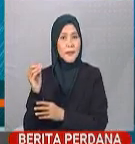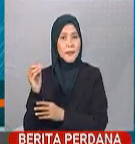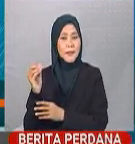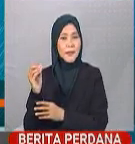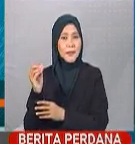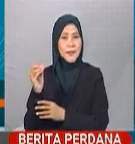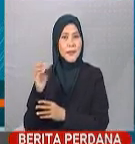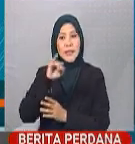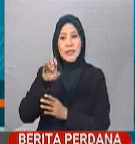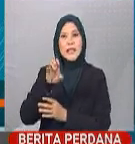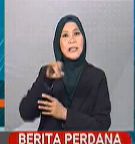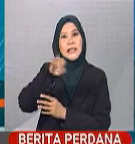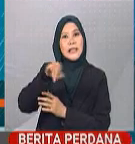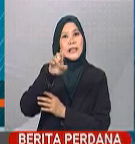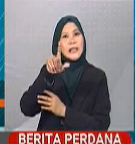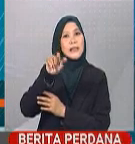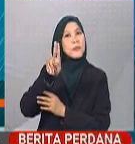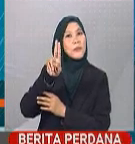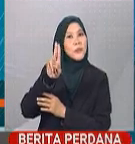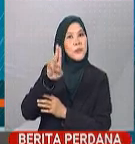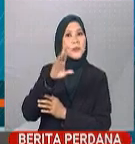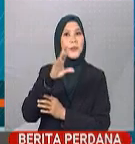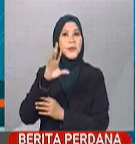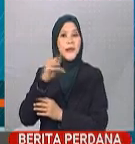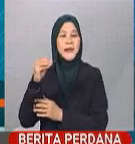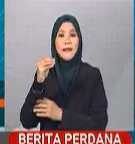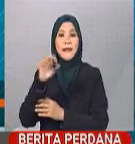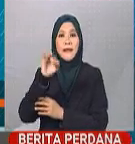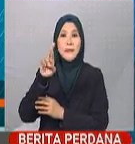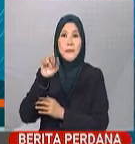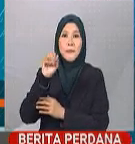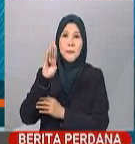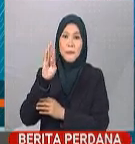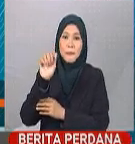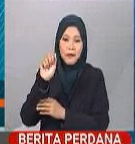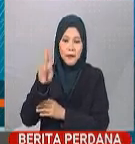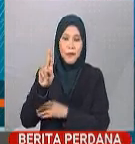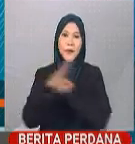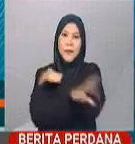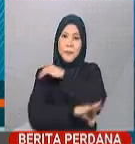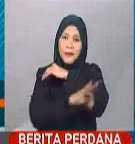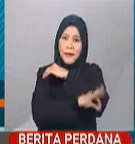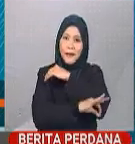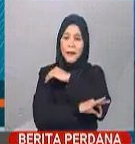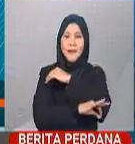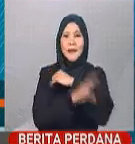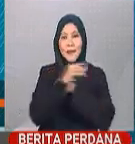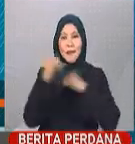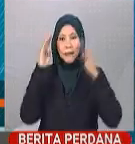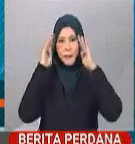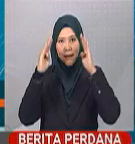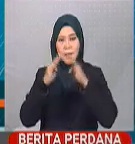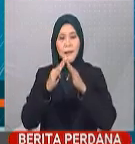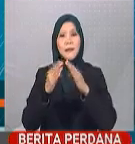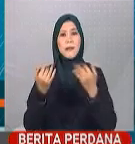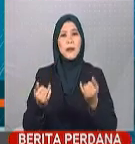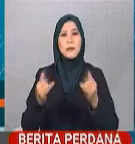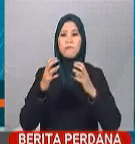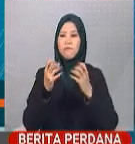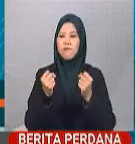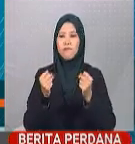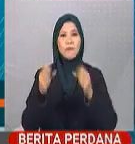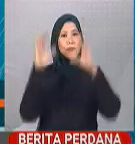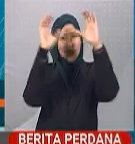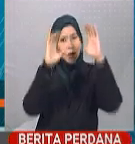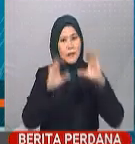Jelebu, Rembau, Port Dickson dan Negeri Sembilan, manakala di daerah Temeloh dan Bentong, Negeri Pahang. Keadaan cuaca lembap ini